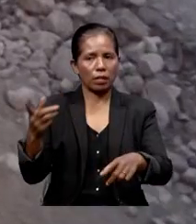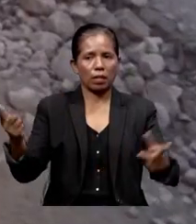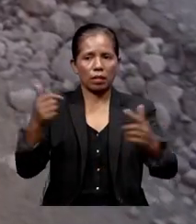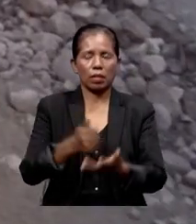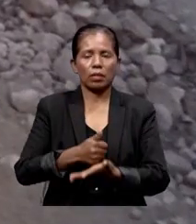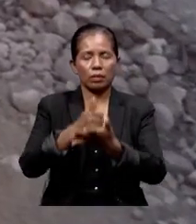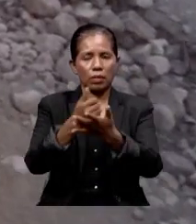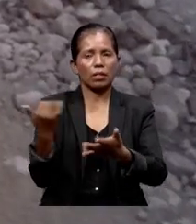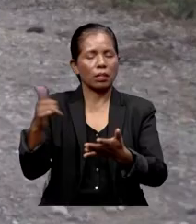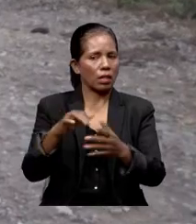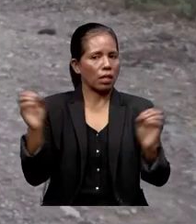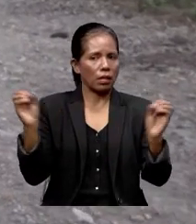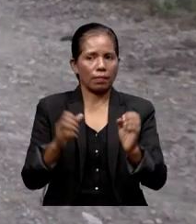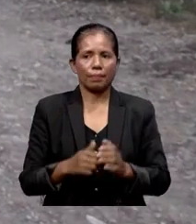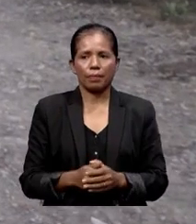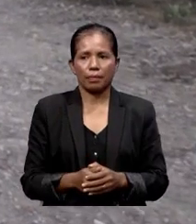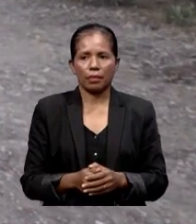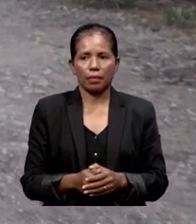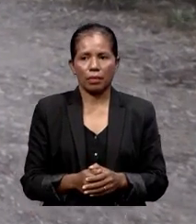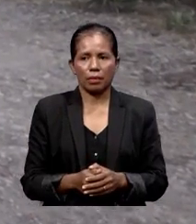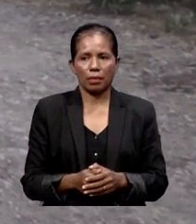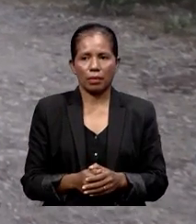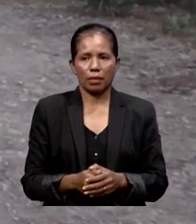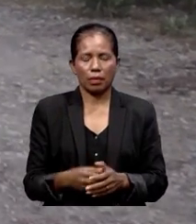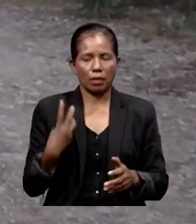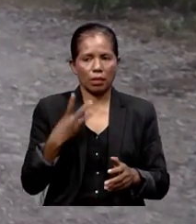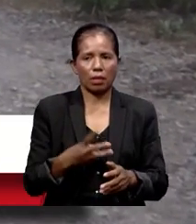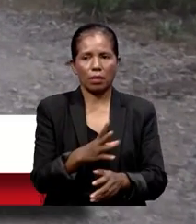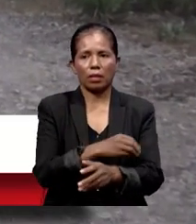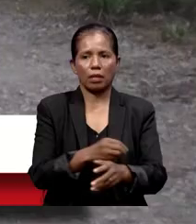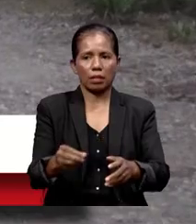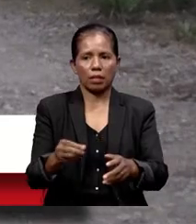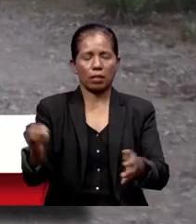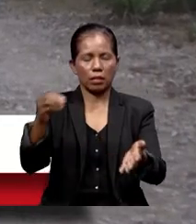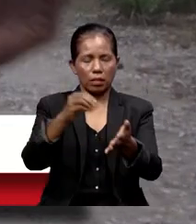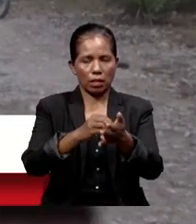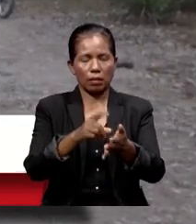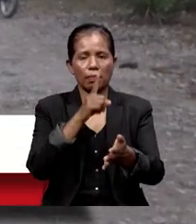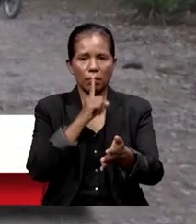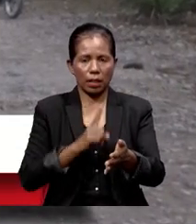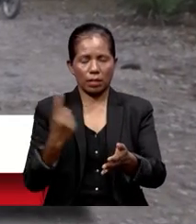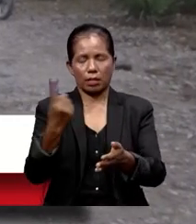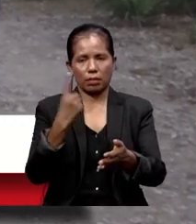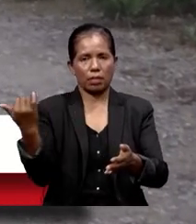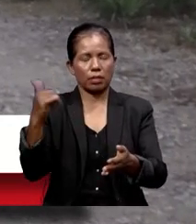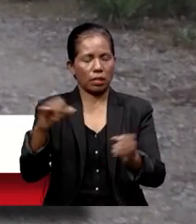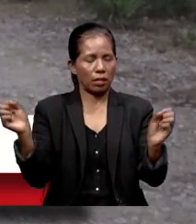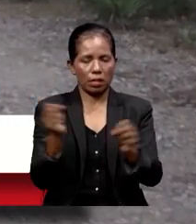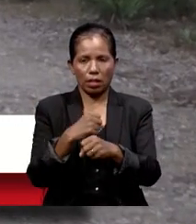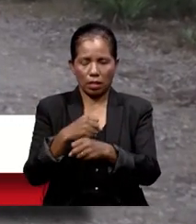sira kalai. Ai tanda be mia be ayu mia ne deit. Ye tanda na fati sama ini masih luran lah halu